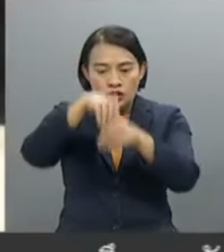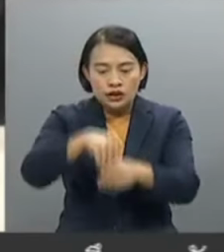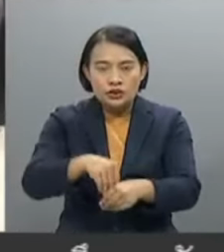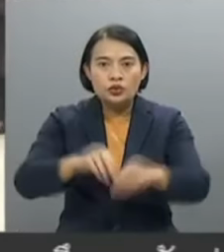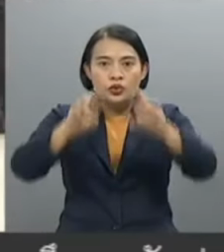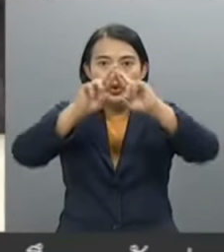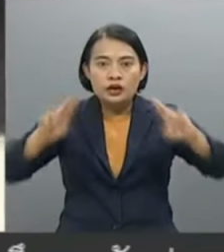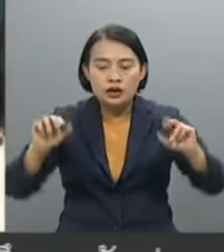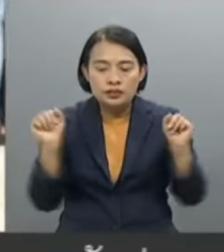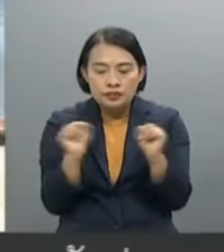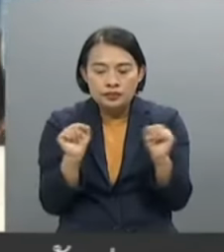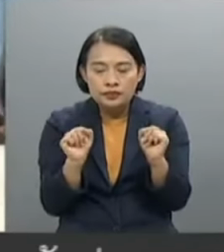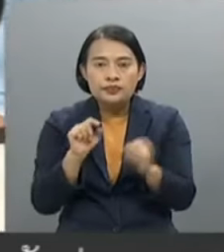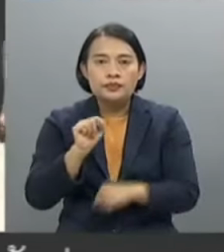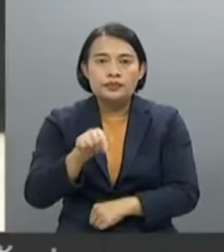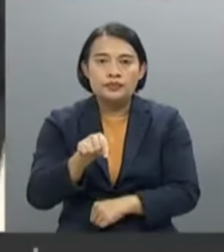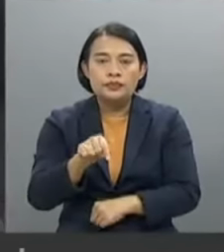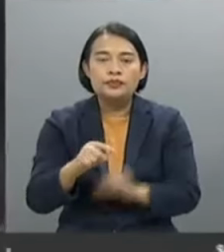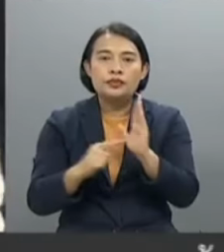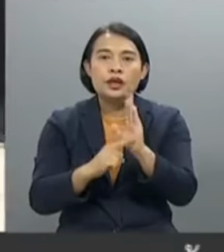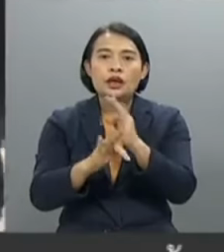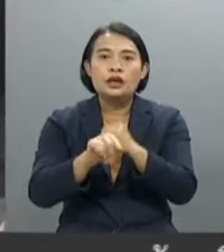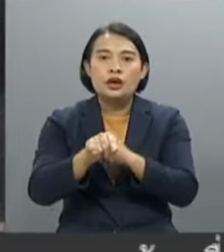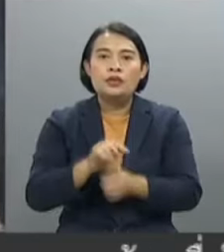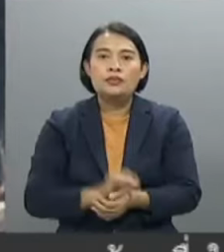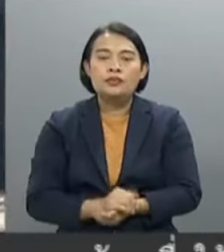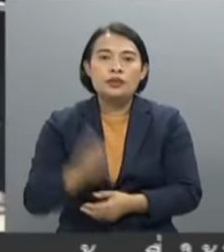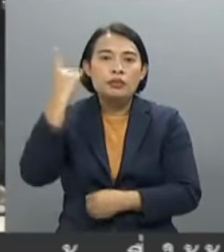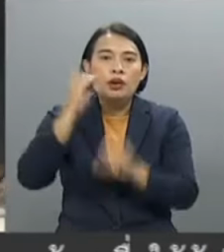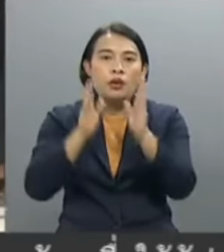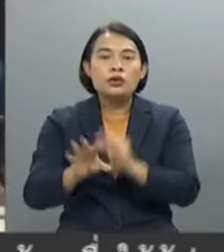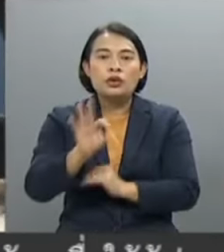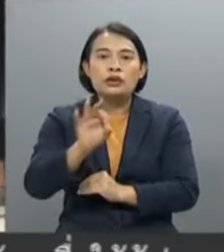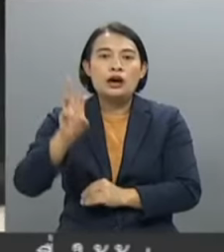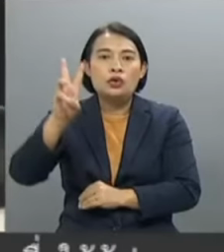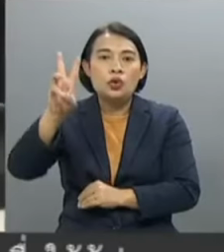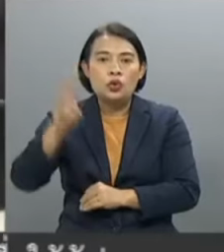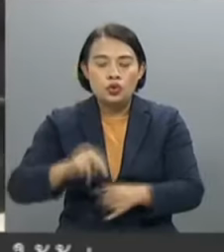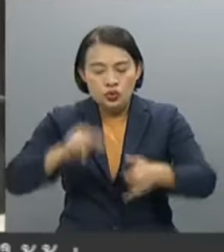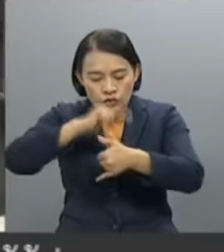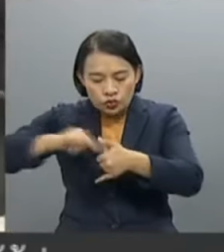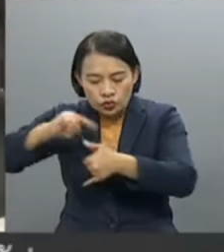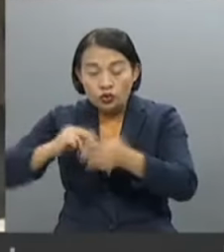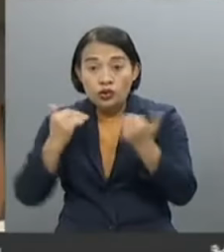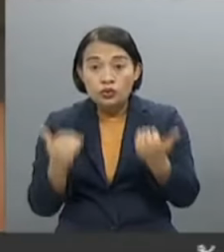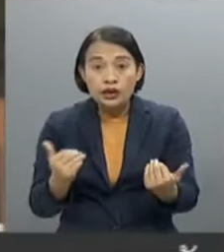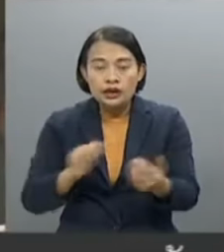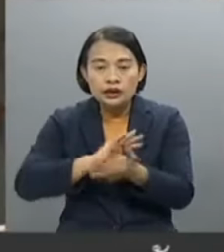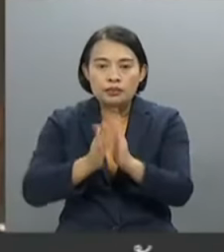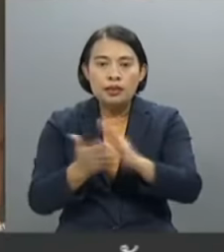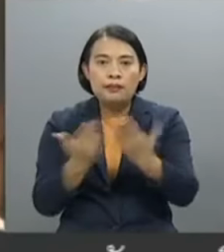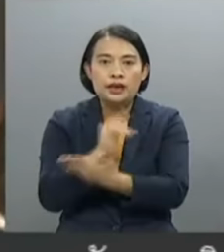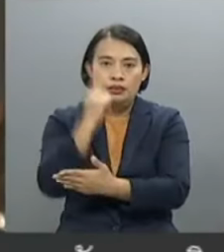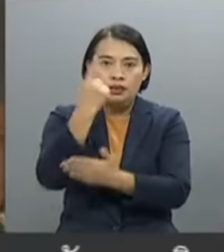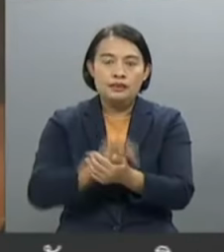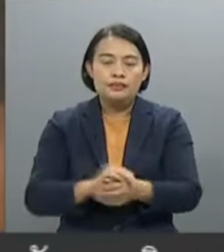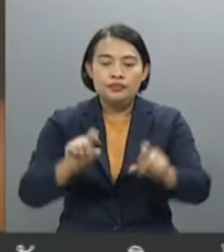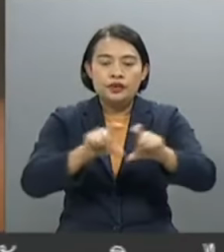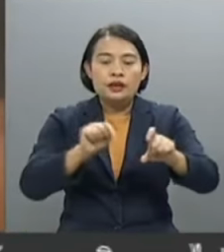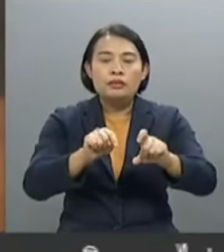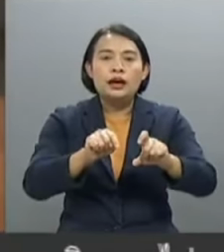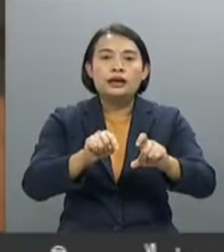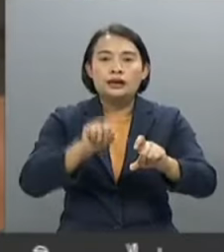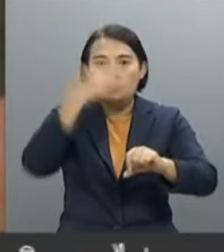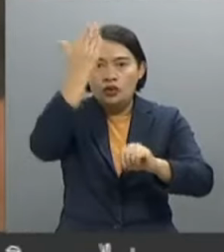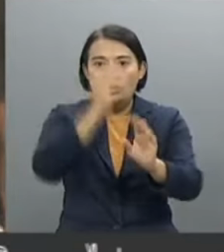คะยอดคนตรวจไปที่นี่ค่ะ906คนแต่วันนี้เจ้าหน้าที่ปรับรูปแบบใหม่มีการแจกบัตรคิวนะคะอยู่ที่เต็มโควต้